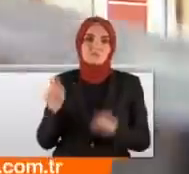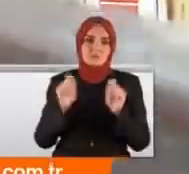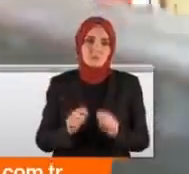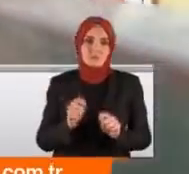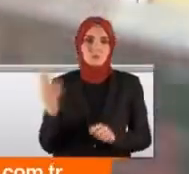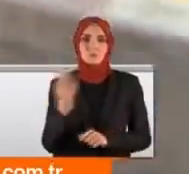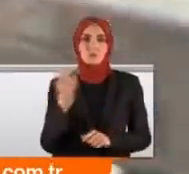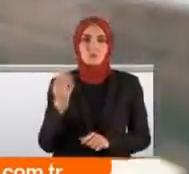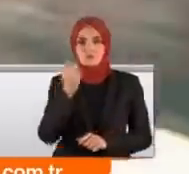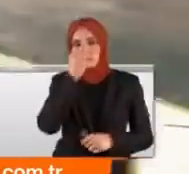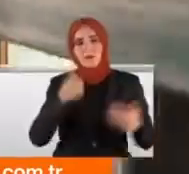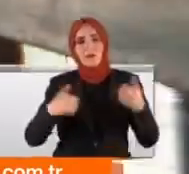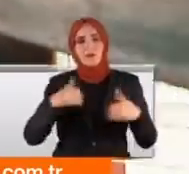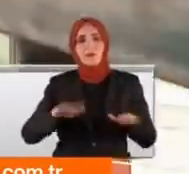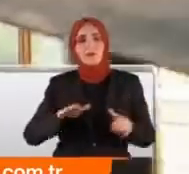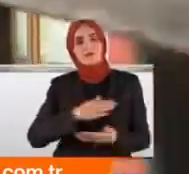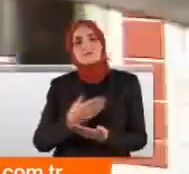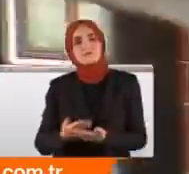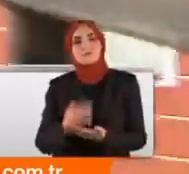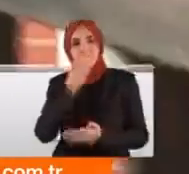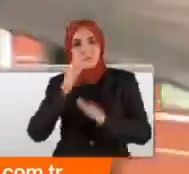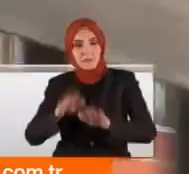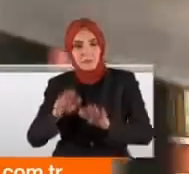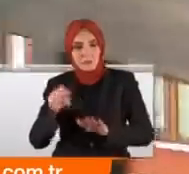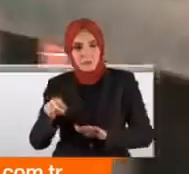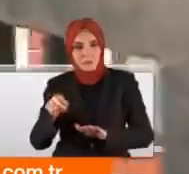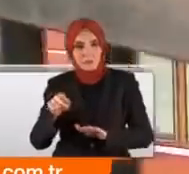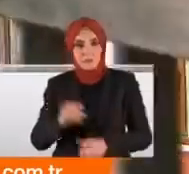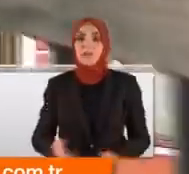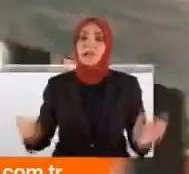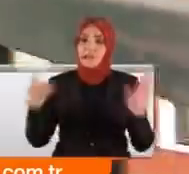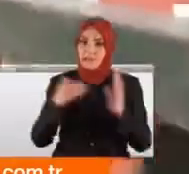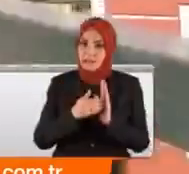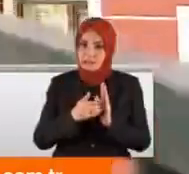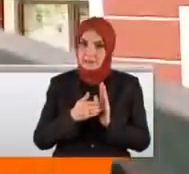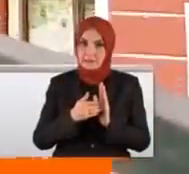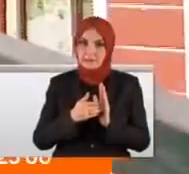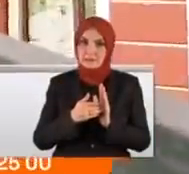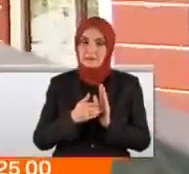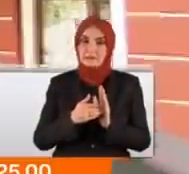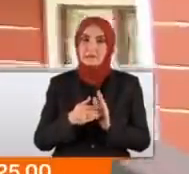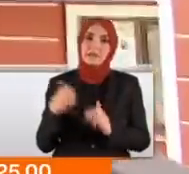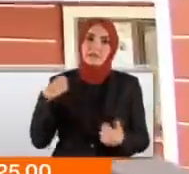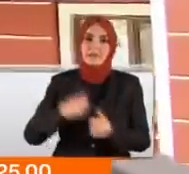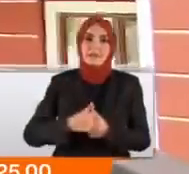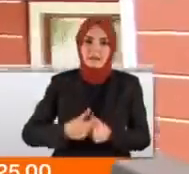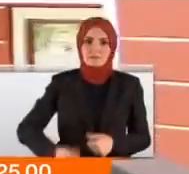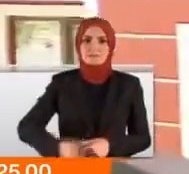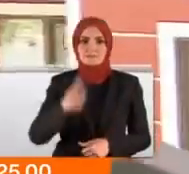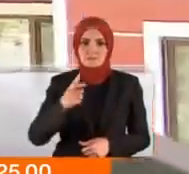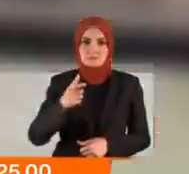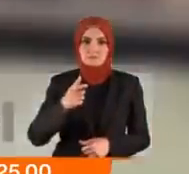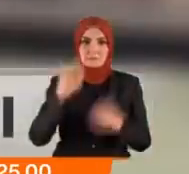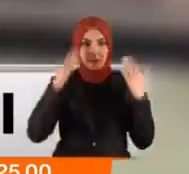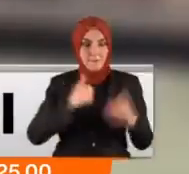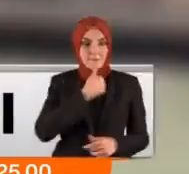halde beklerken yaptıkları yetmezmiş gibi silahı eline bir kez daha alıp tüm şarjörü 3 kişinin üzerine